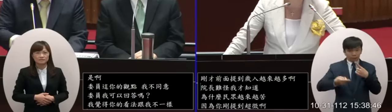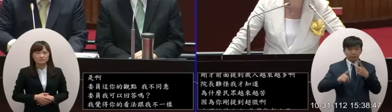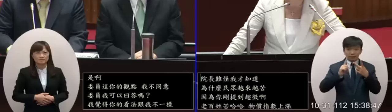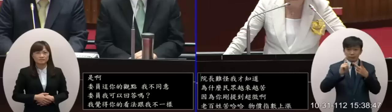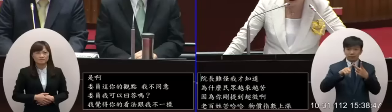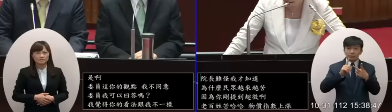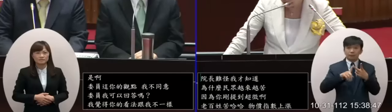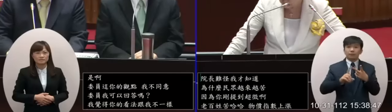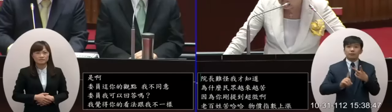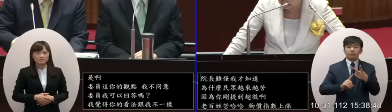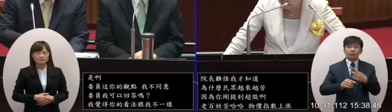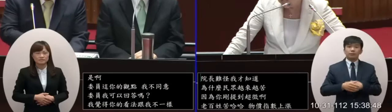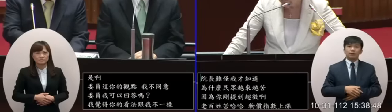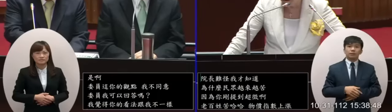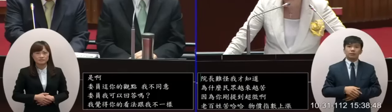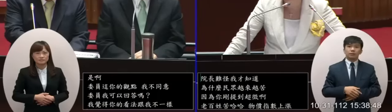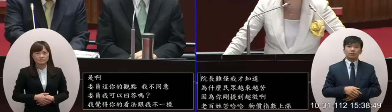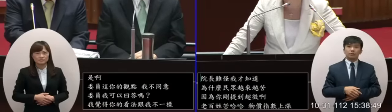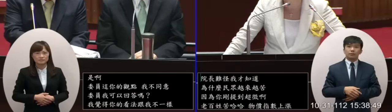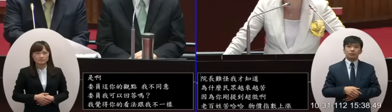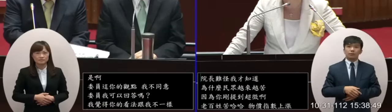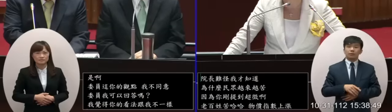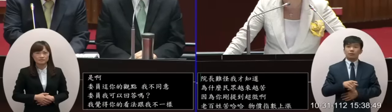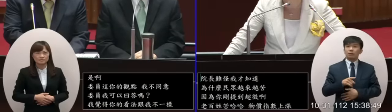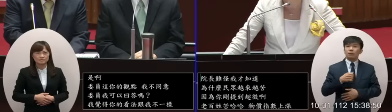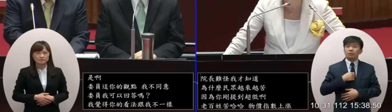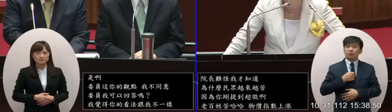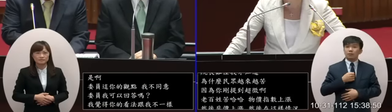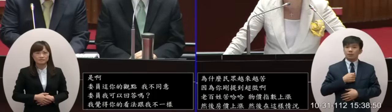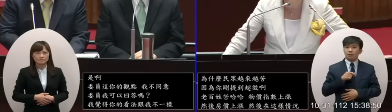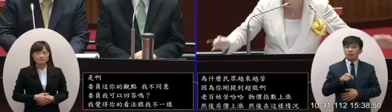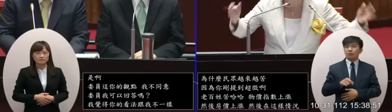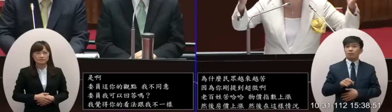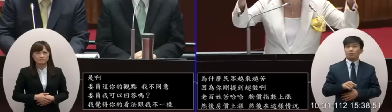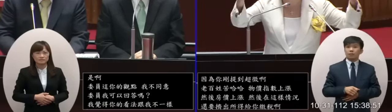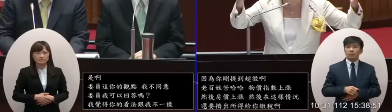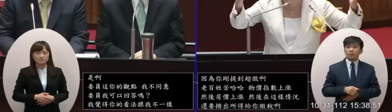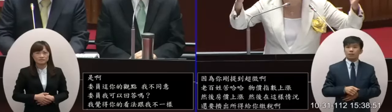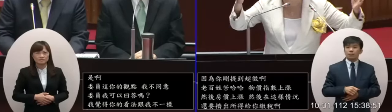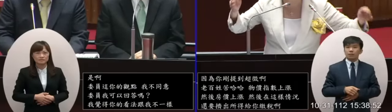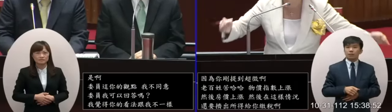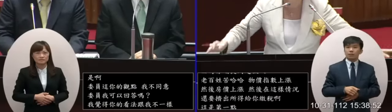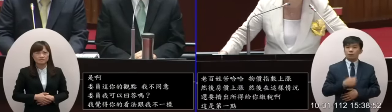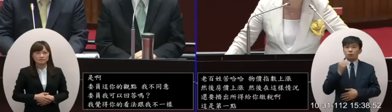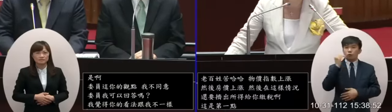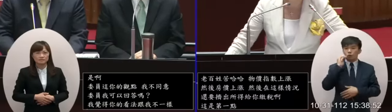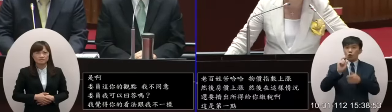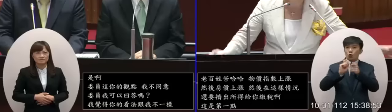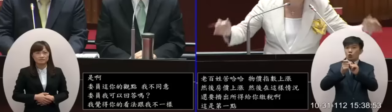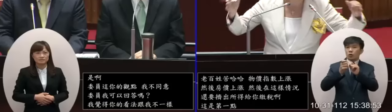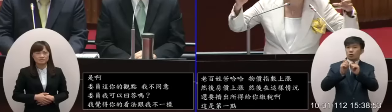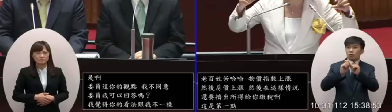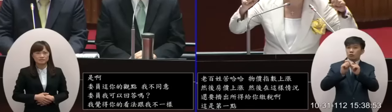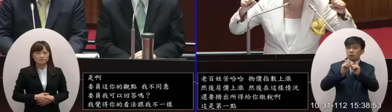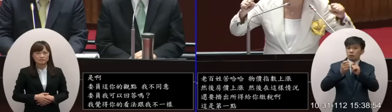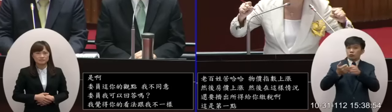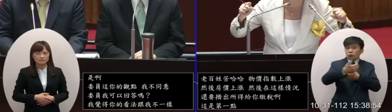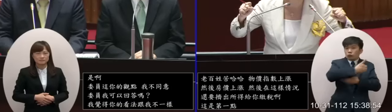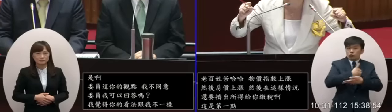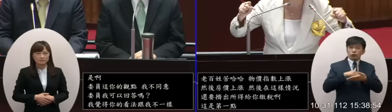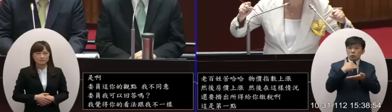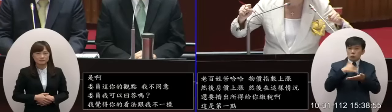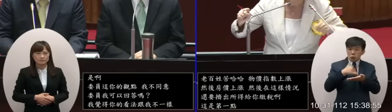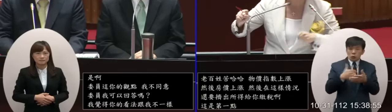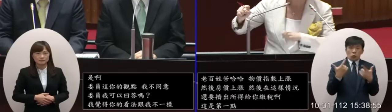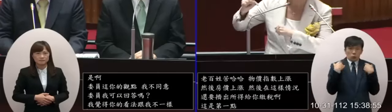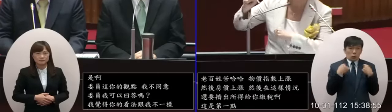我跟院长报告的，就是说，你知道那个原来啊，你在算这个税入的时候，你原来有个指标，